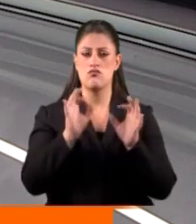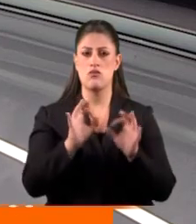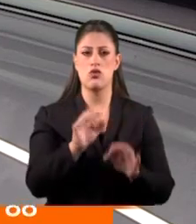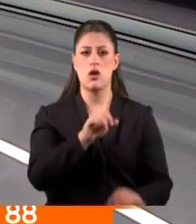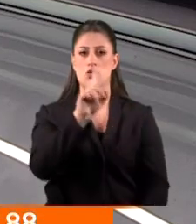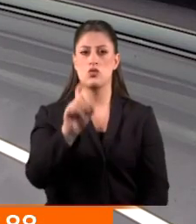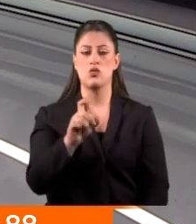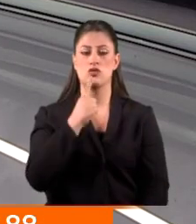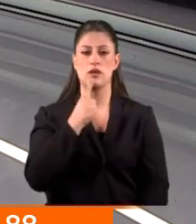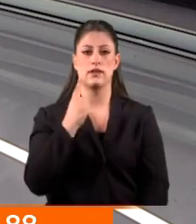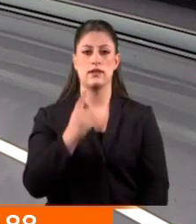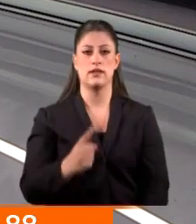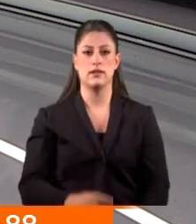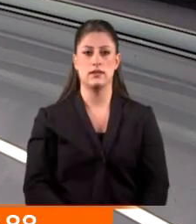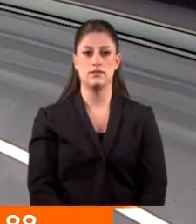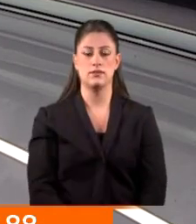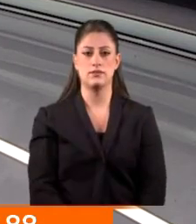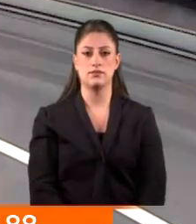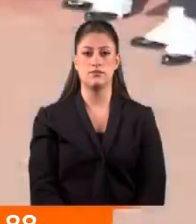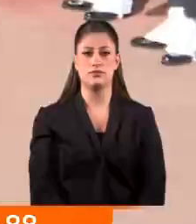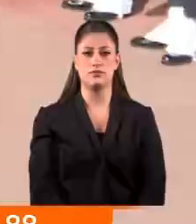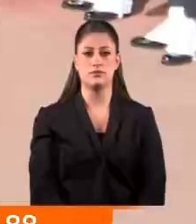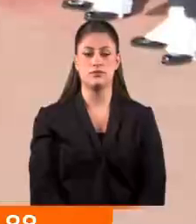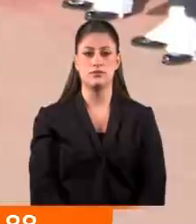mutlaka soracağız dedi.